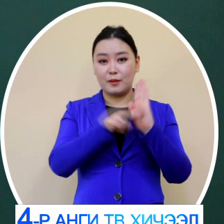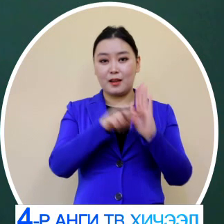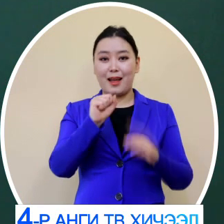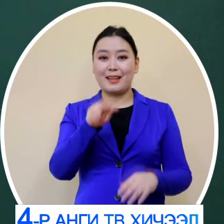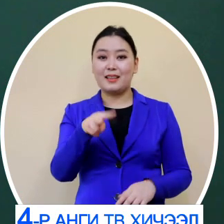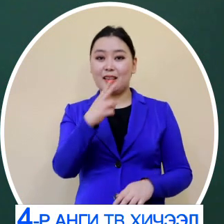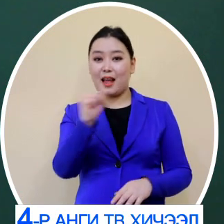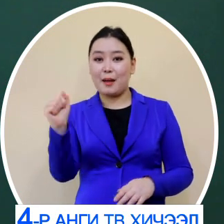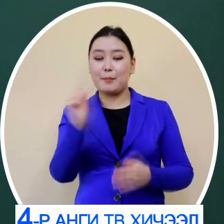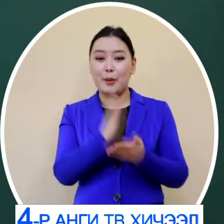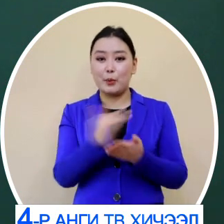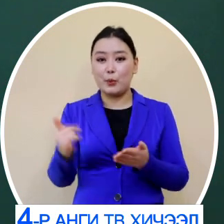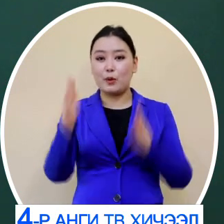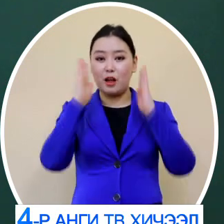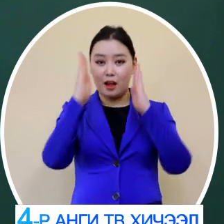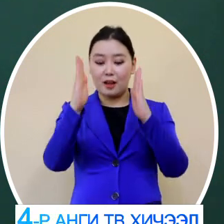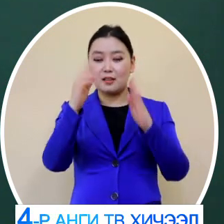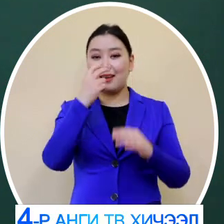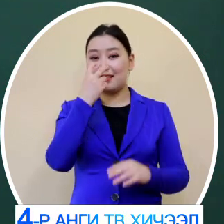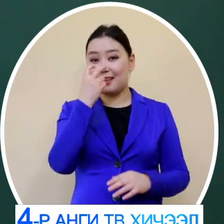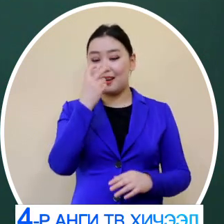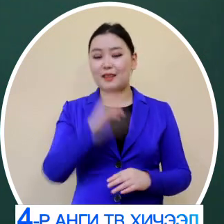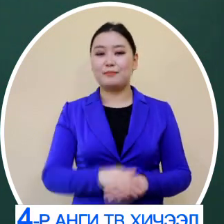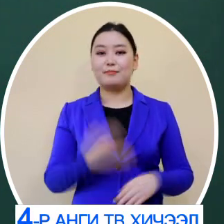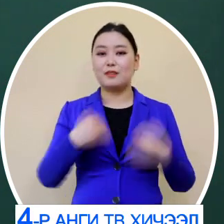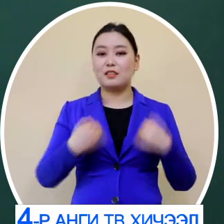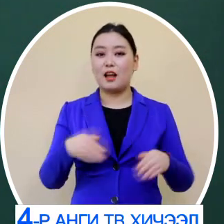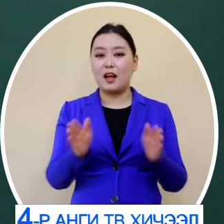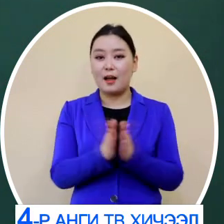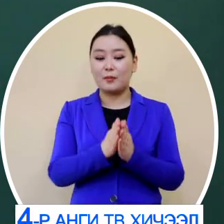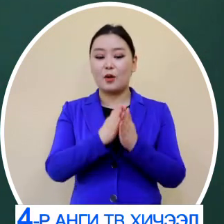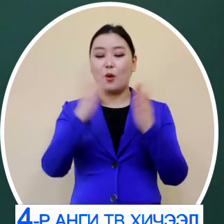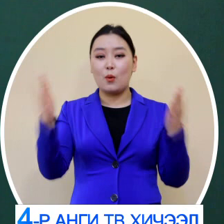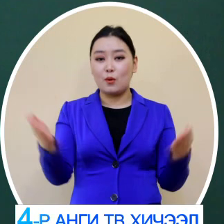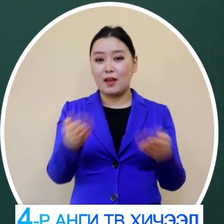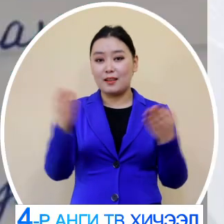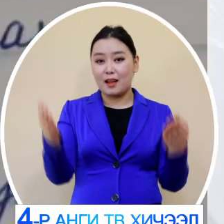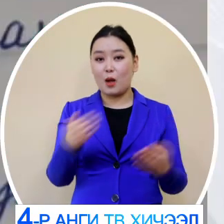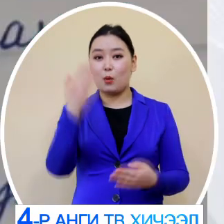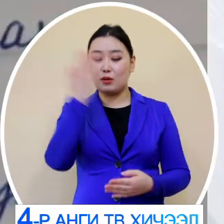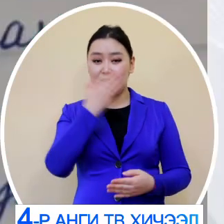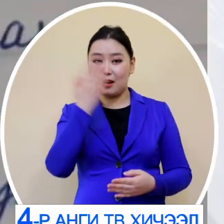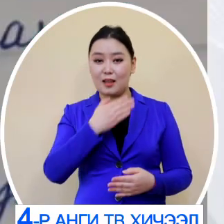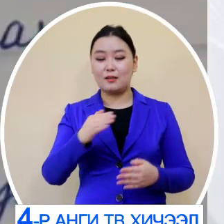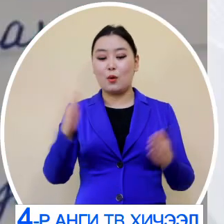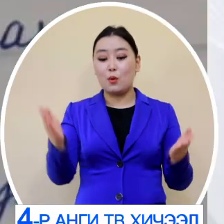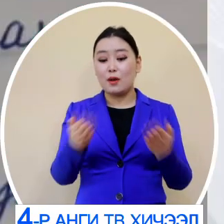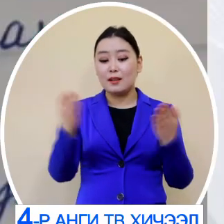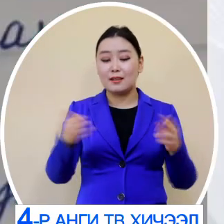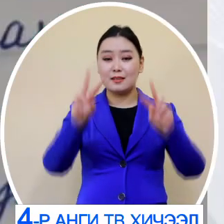бас анхаарч ажиглаарай. За багштайгаа зэрэгцээд уриалга уншаарай. Уриалгын сэдэв